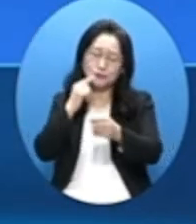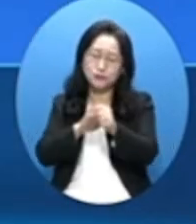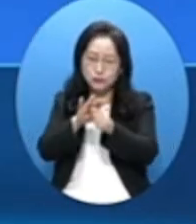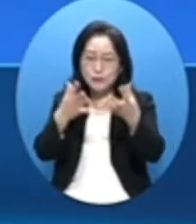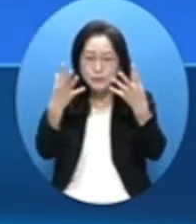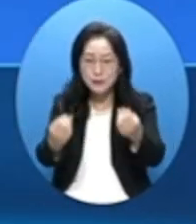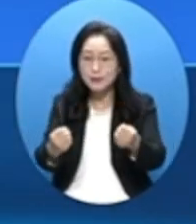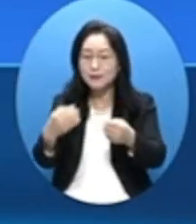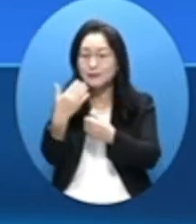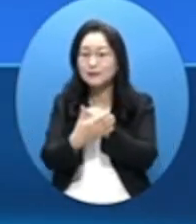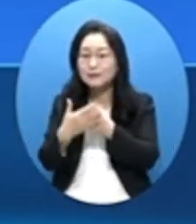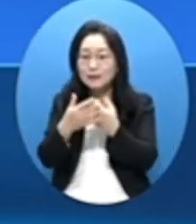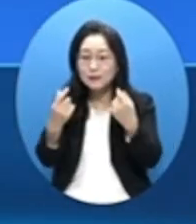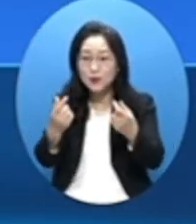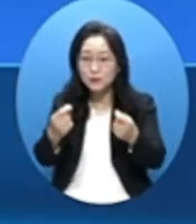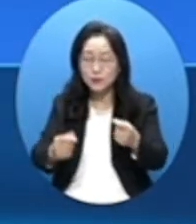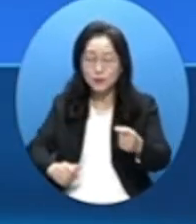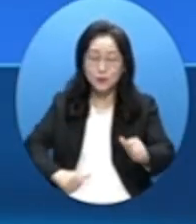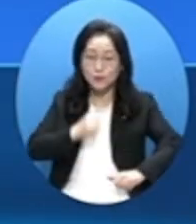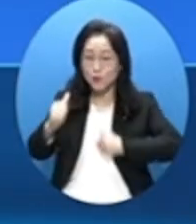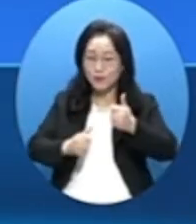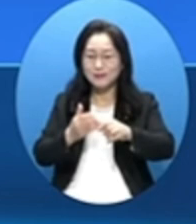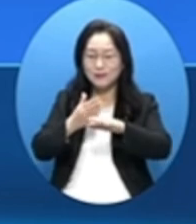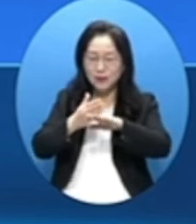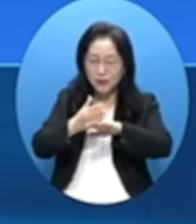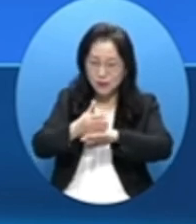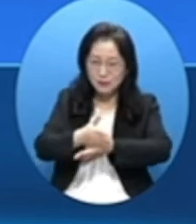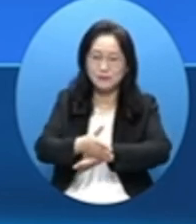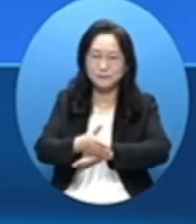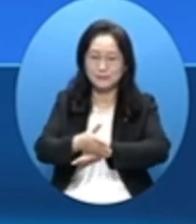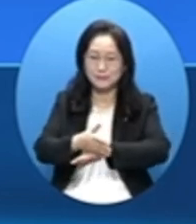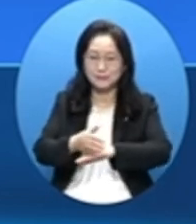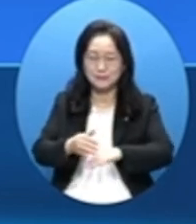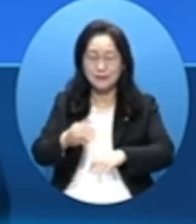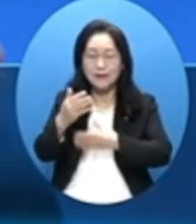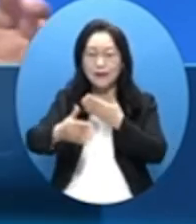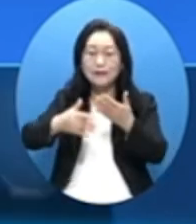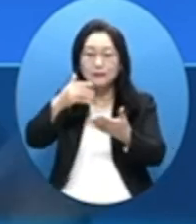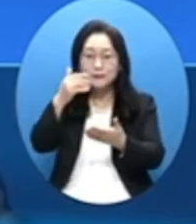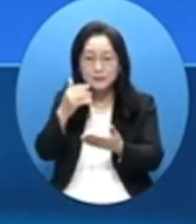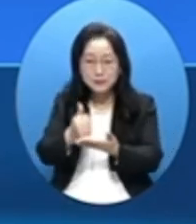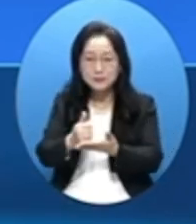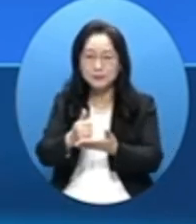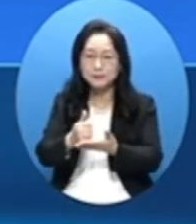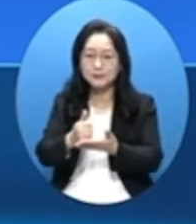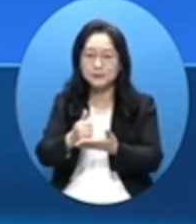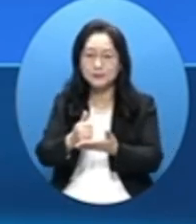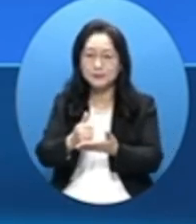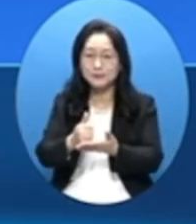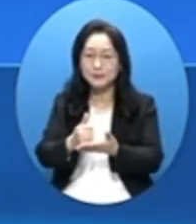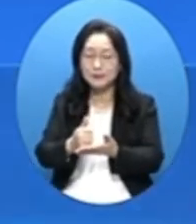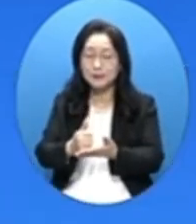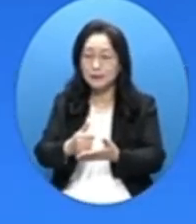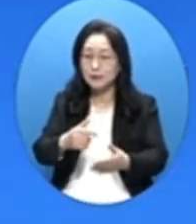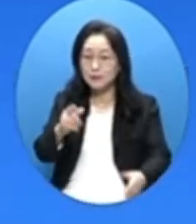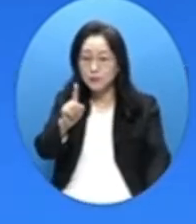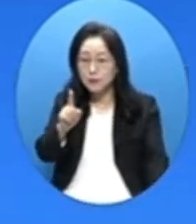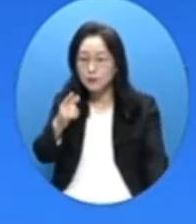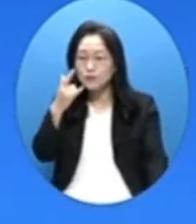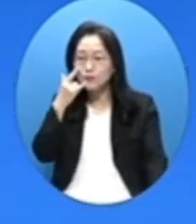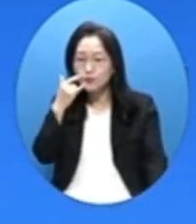많으시고 은혜로우시며 노하기를 더디하시고 하나님은 부모님이